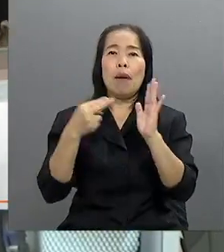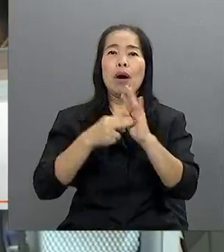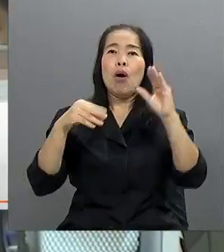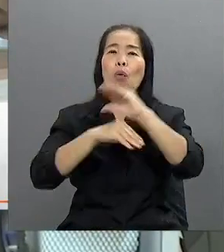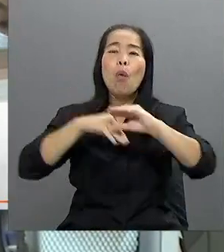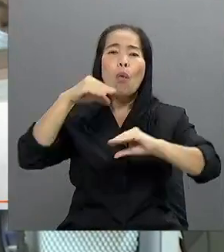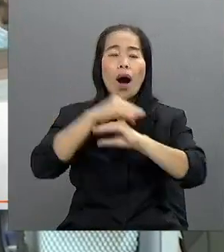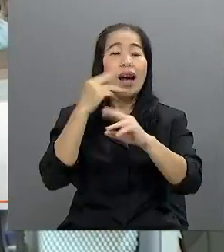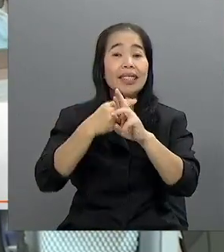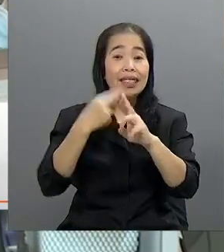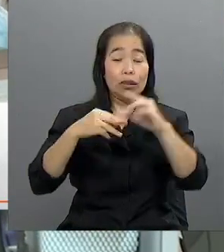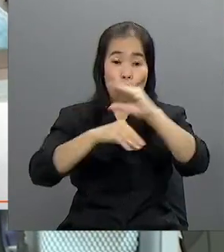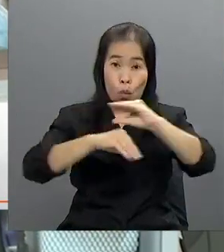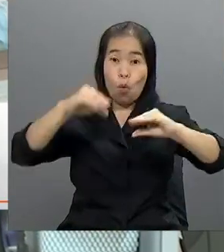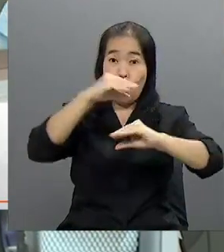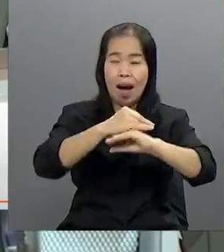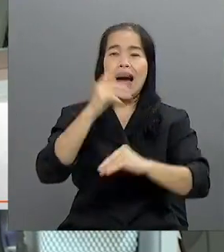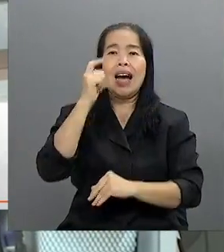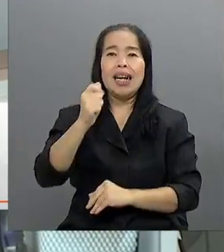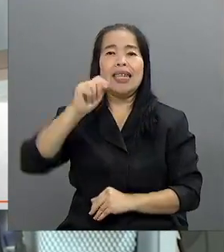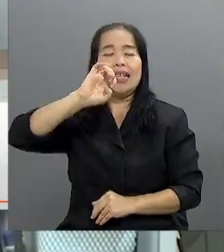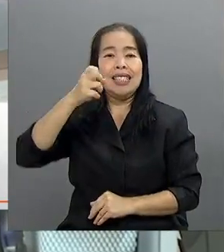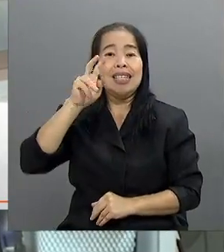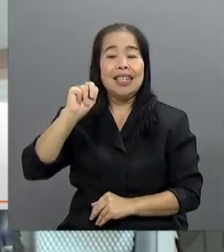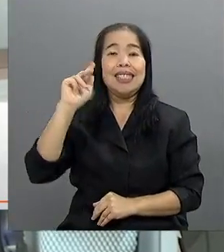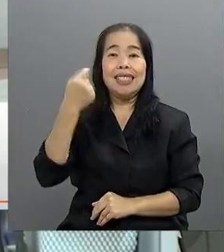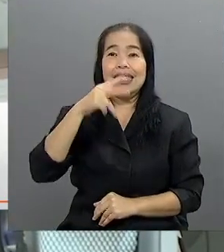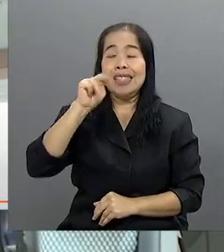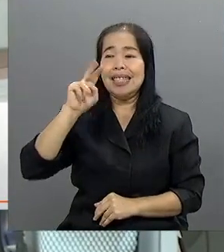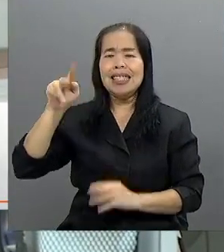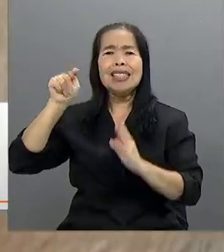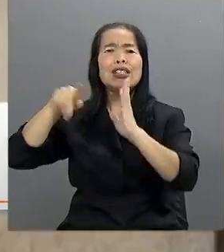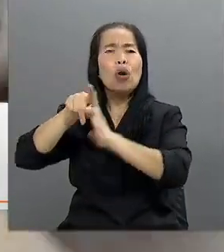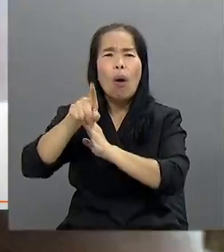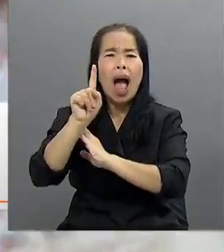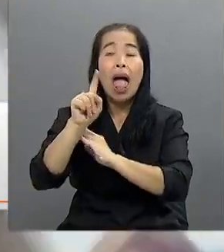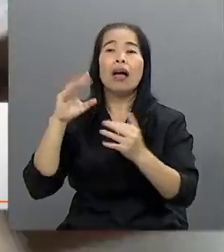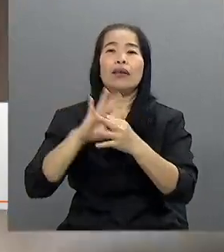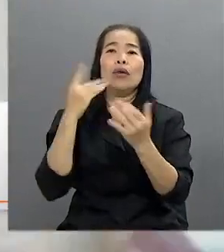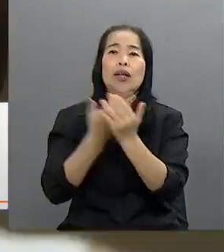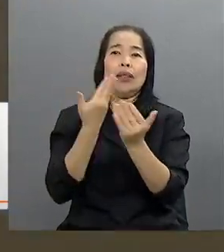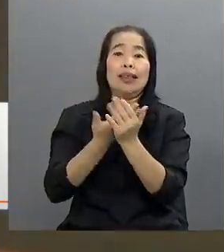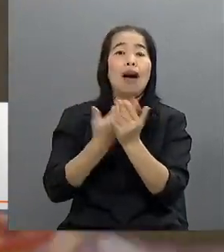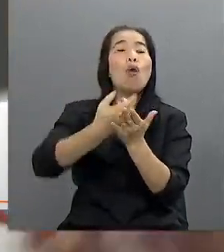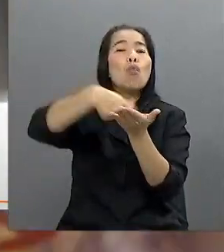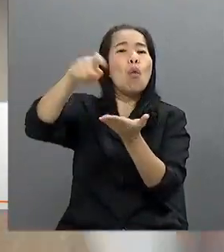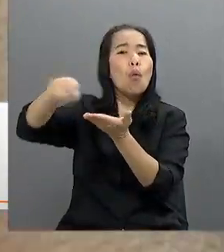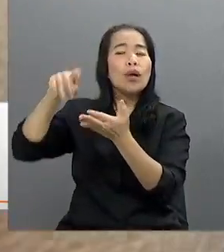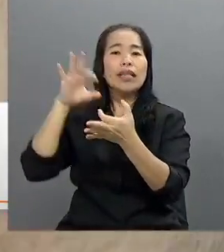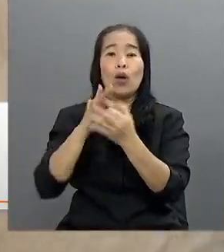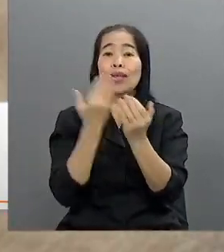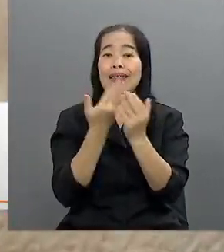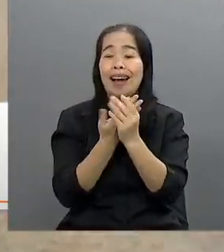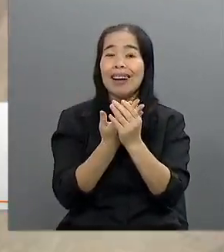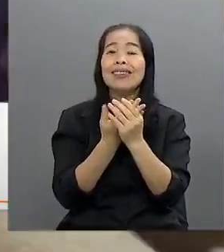ทยร่วมกับสถาบันการเงิน8แห่งพัฒนาระบบการโอนเงินที่ใช้สกุลเงินดิจิทัลโดยนำเทคโนโลยีมาประยุก